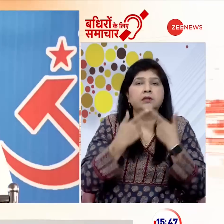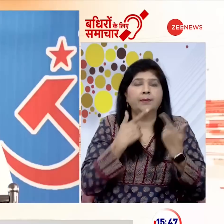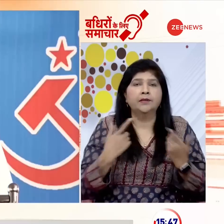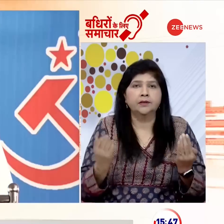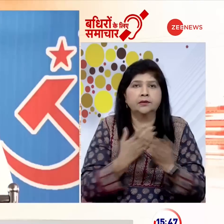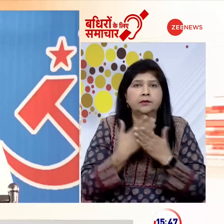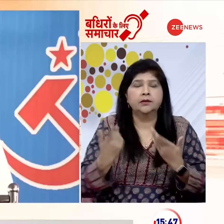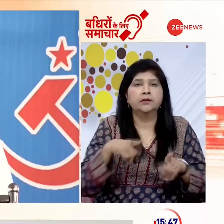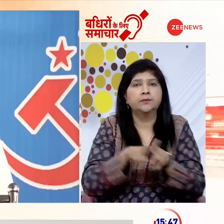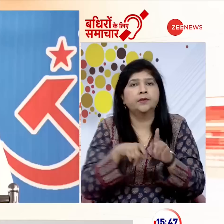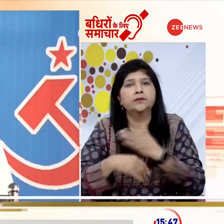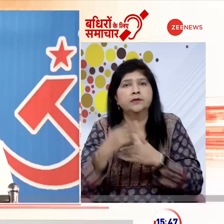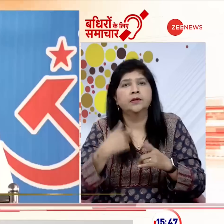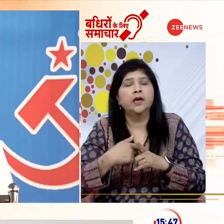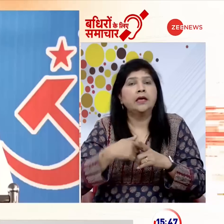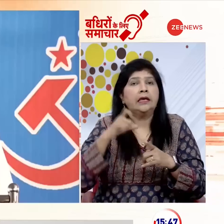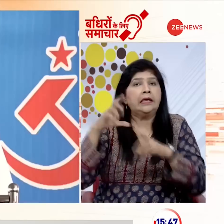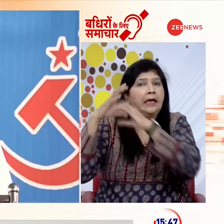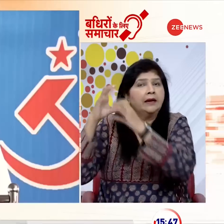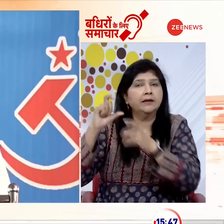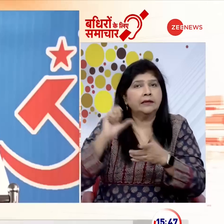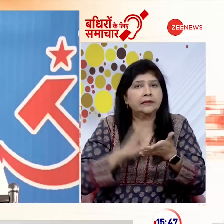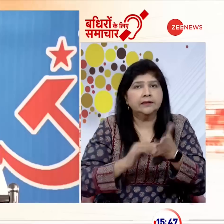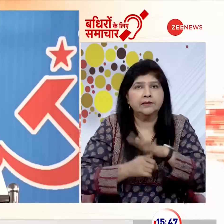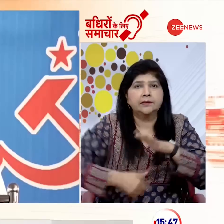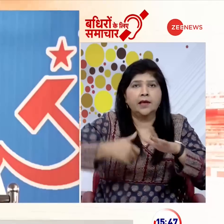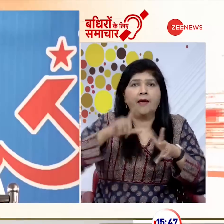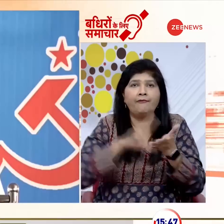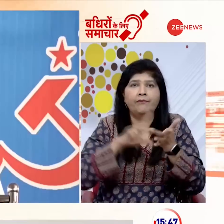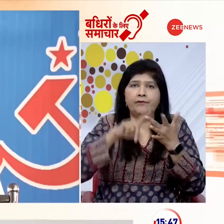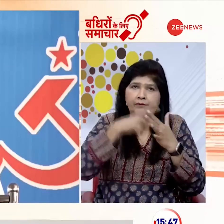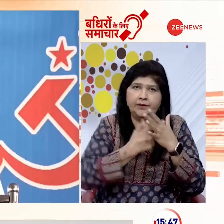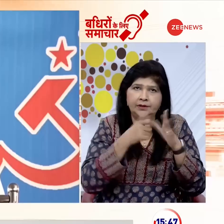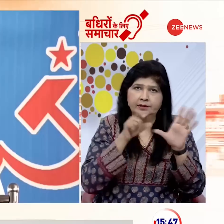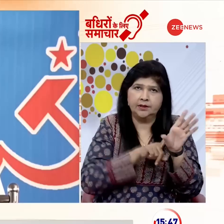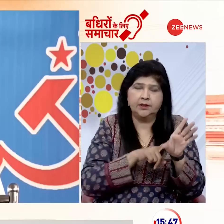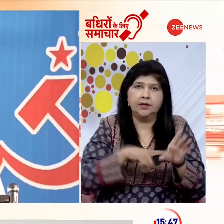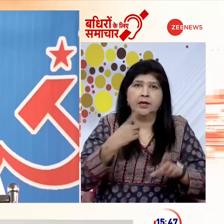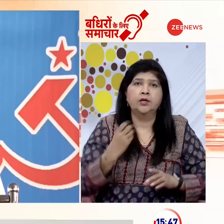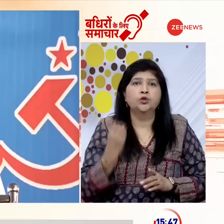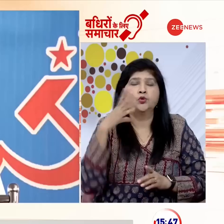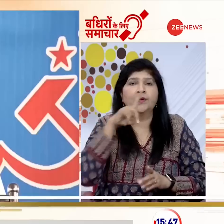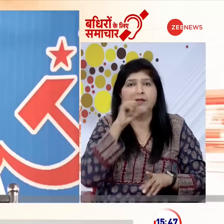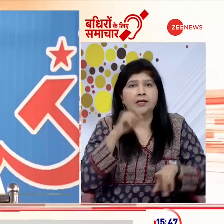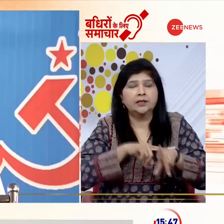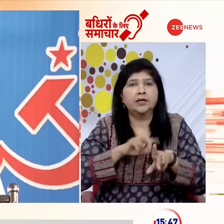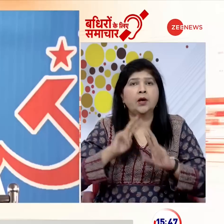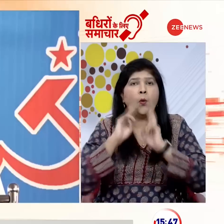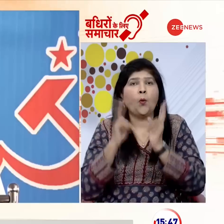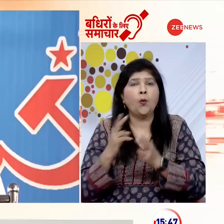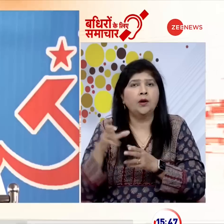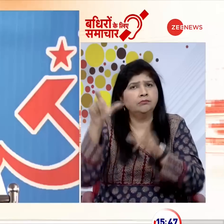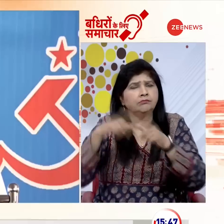है। इस बीच केरल के मुख्यमंत्री पिनराई विजयन कल सुबह 10 बजे